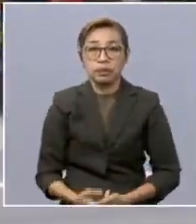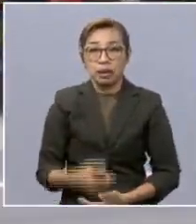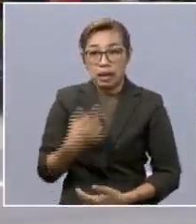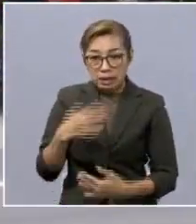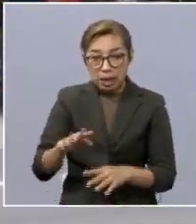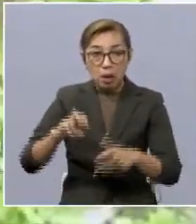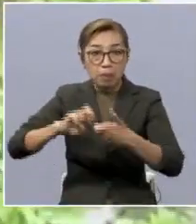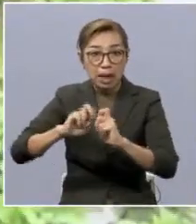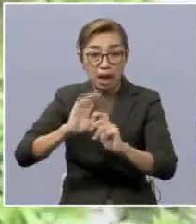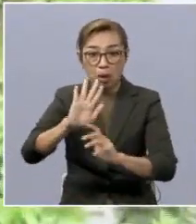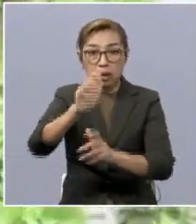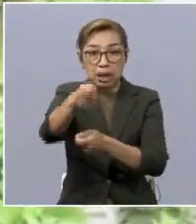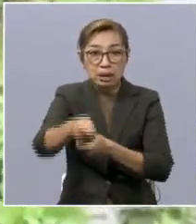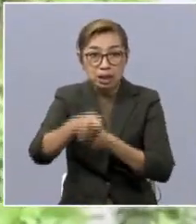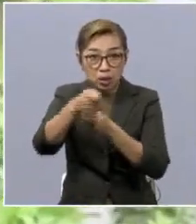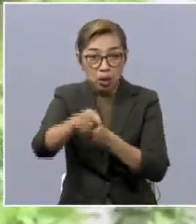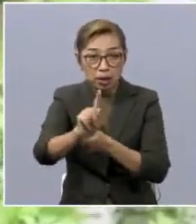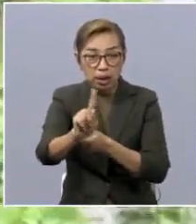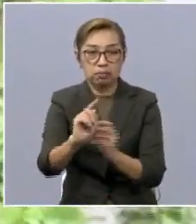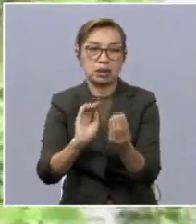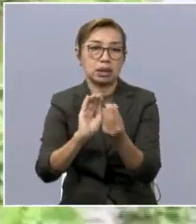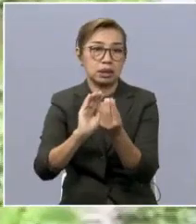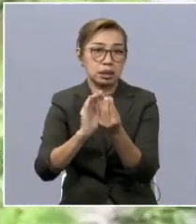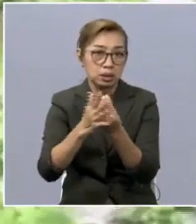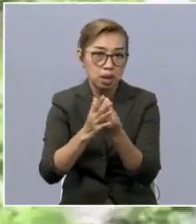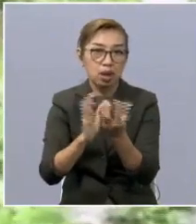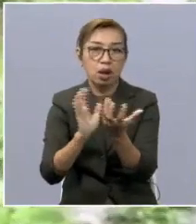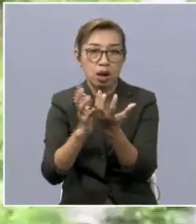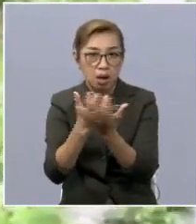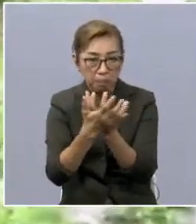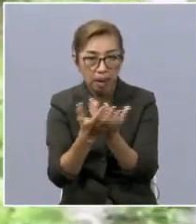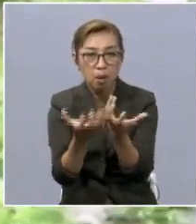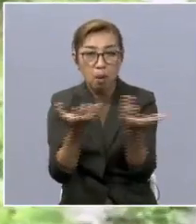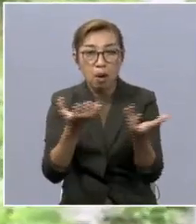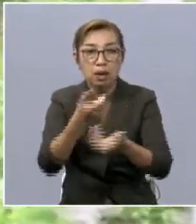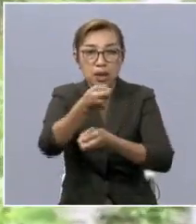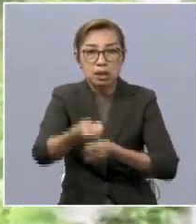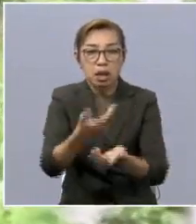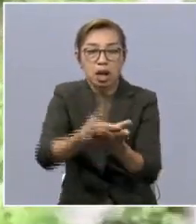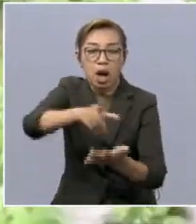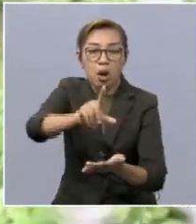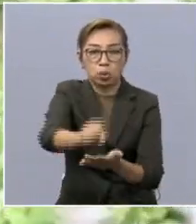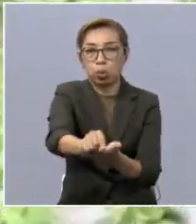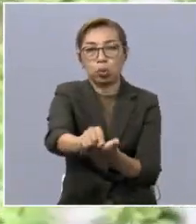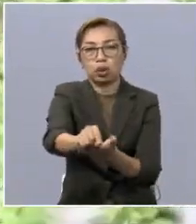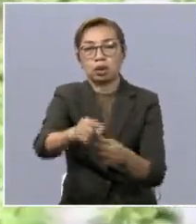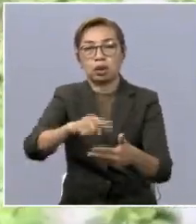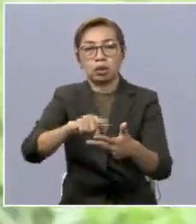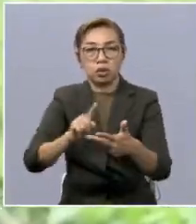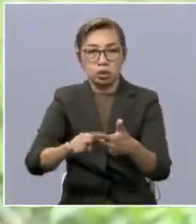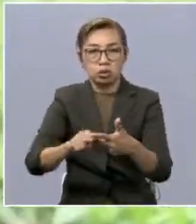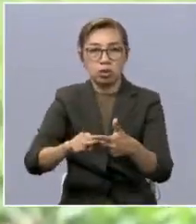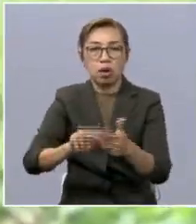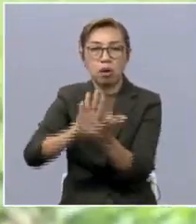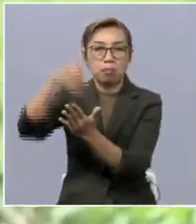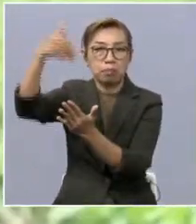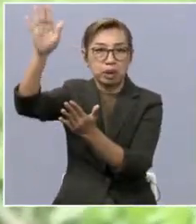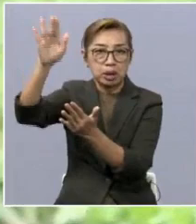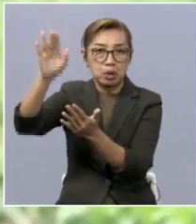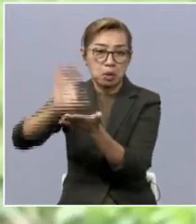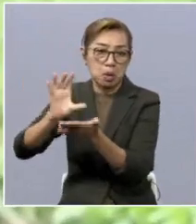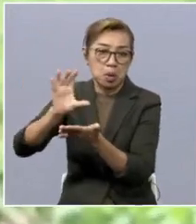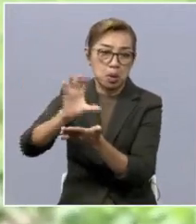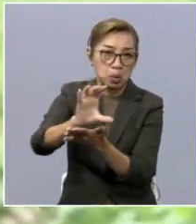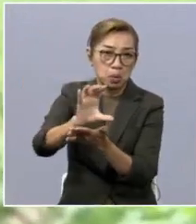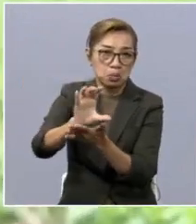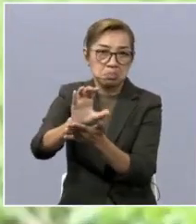ษตรกรนะฮะโดยเฉพาะราคาพืชผลทางการเกษตรมีราคาตกต่ำปล่อยให้กลุ่มทุนต่างชาติเอารัดเอาเปรียบสร้างอำนาจต่อร